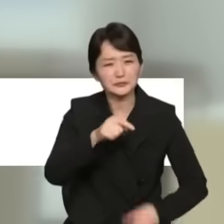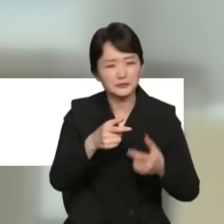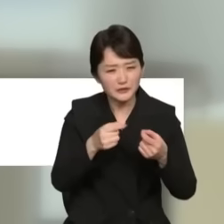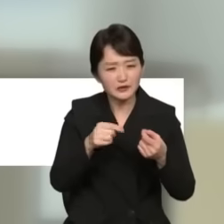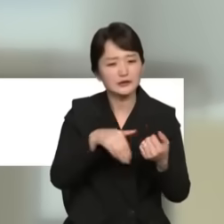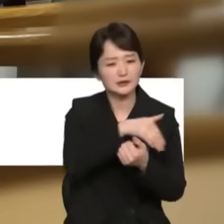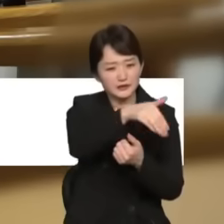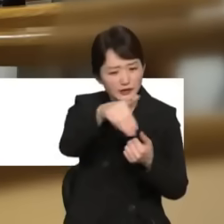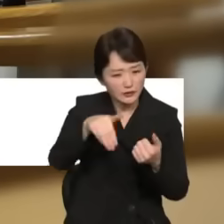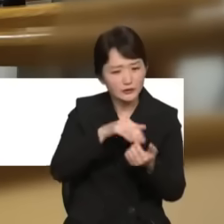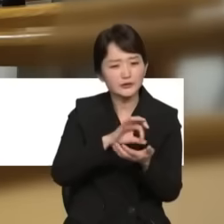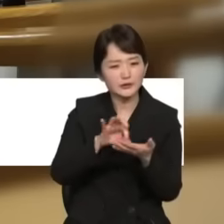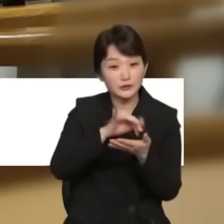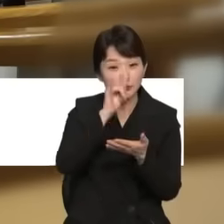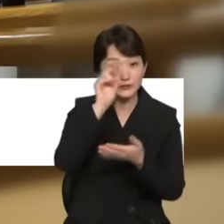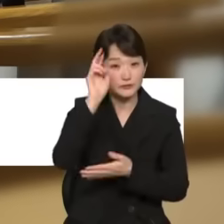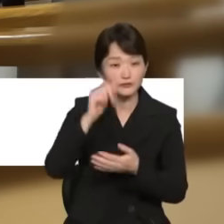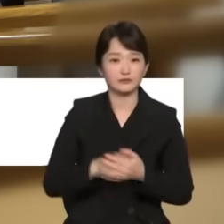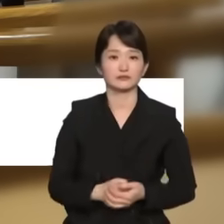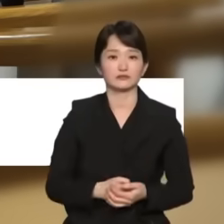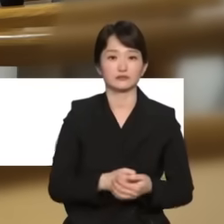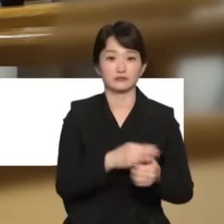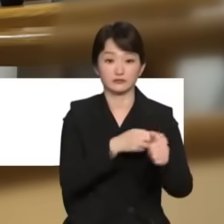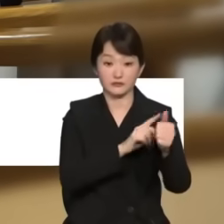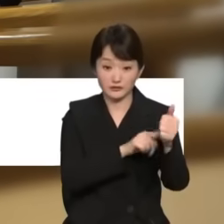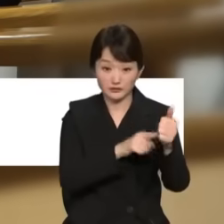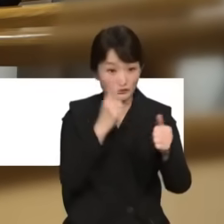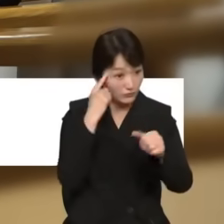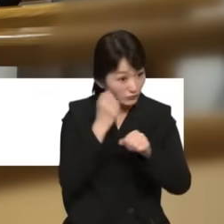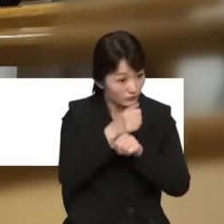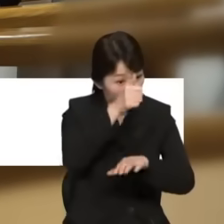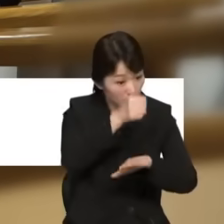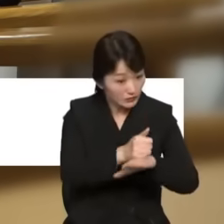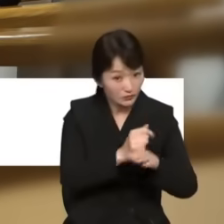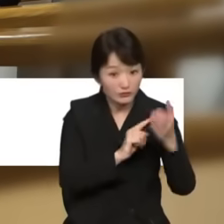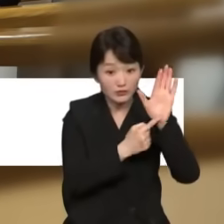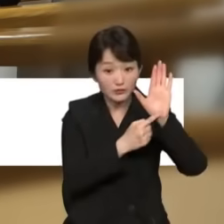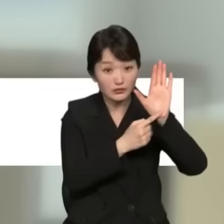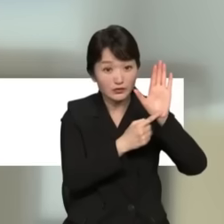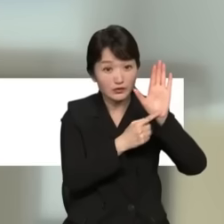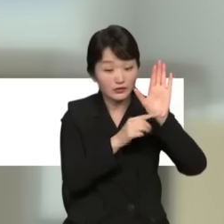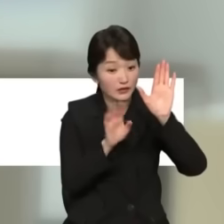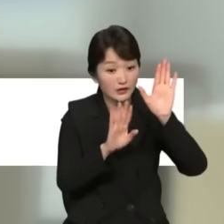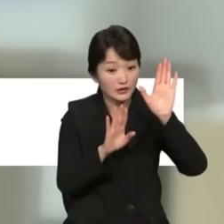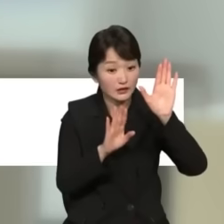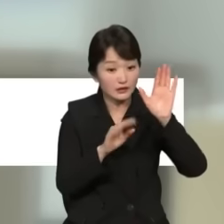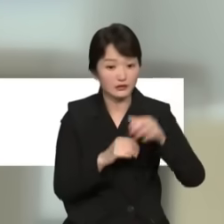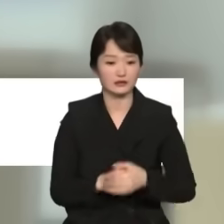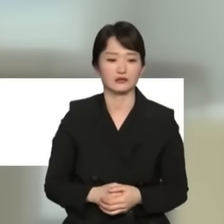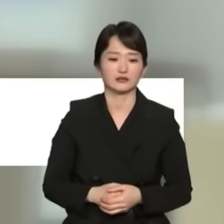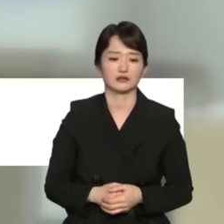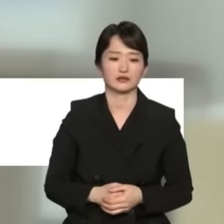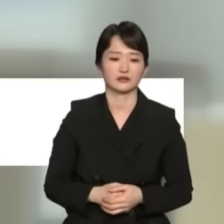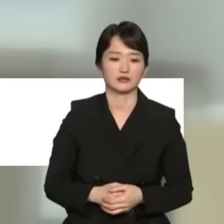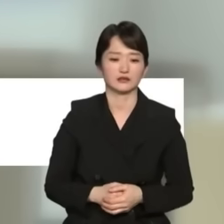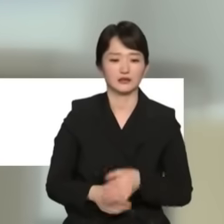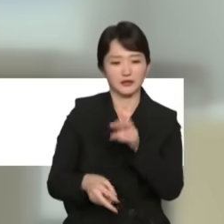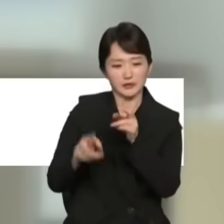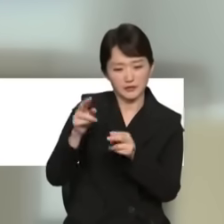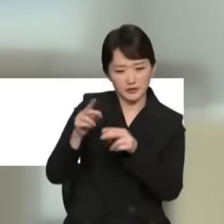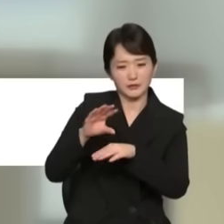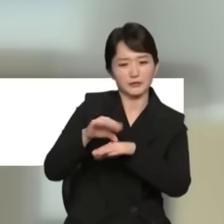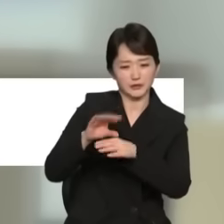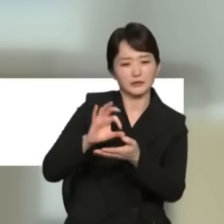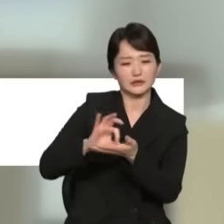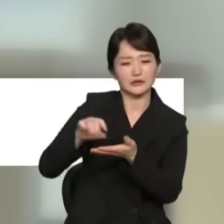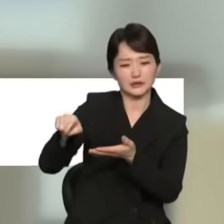있겠다고 추정하는데요. 선생님이 연구한 결과를 바탕으로 말씀하신 건 아니신 거예요? 현지에서 방금 쓴 거지 그거에